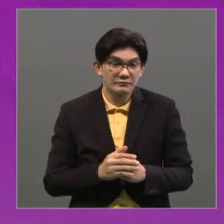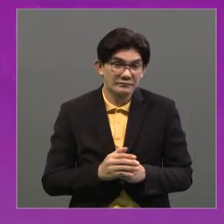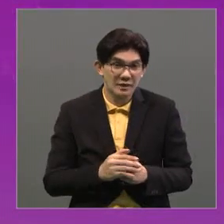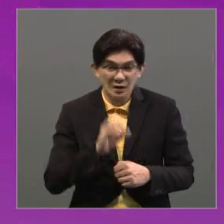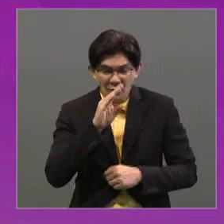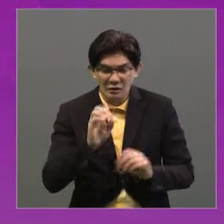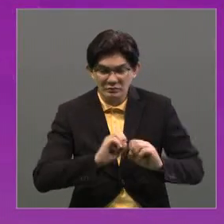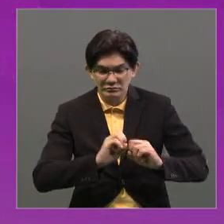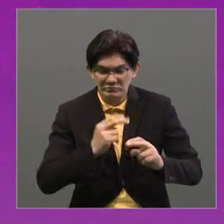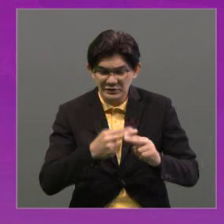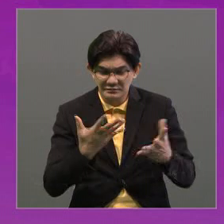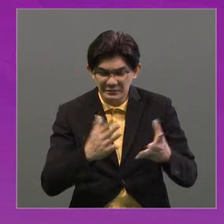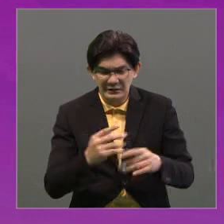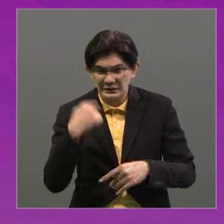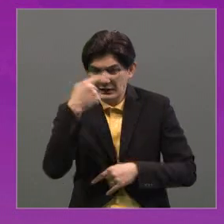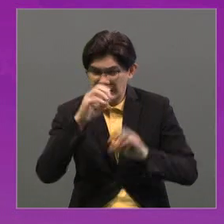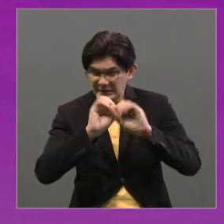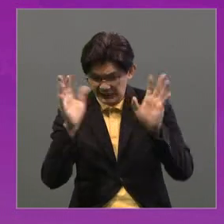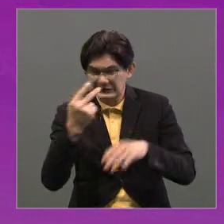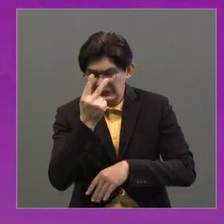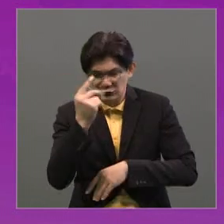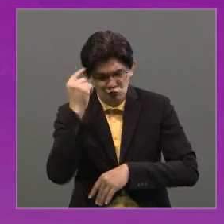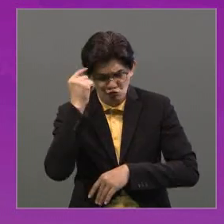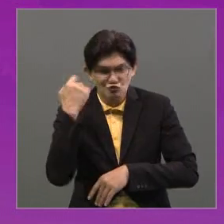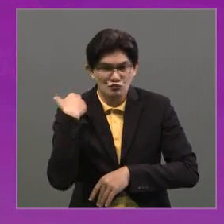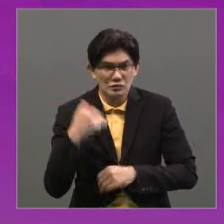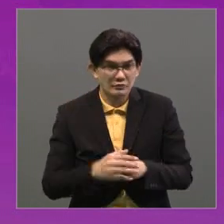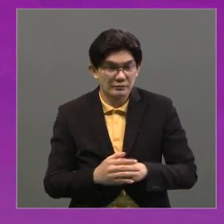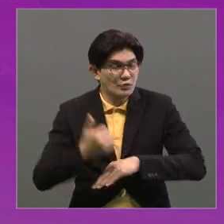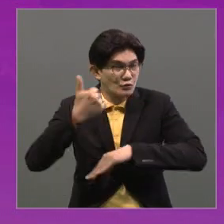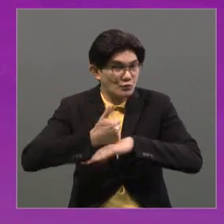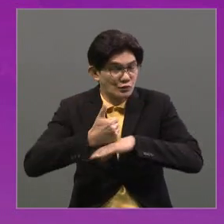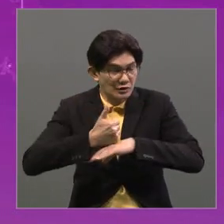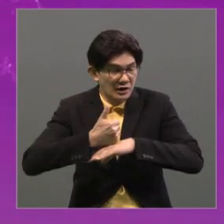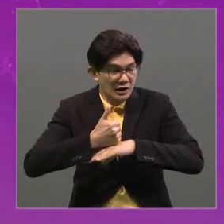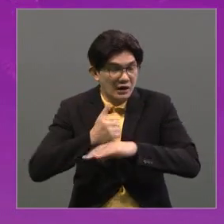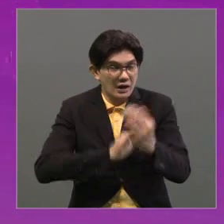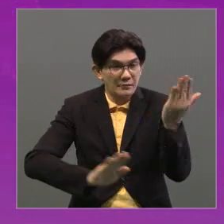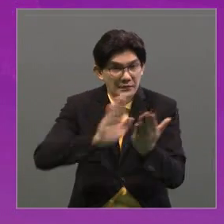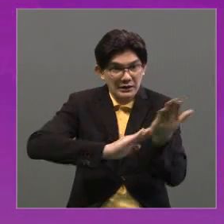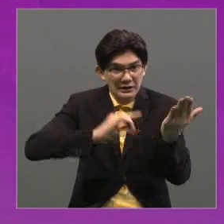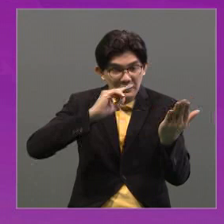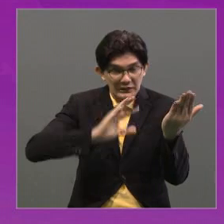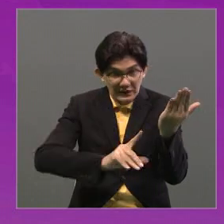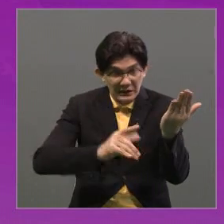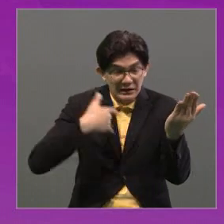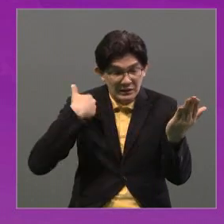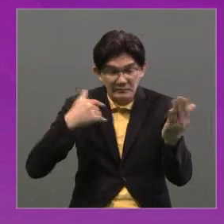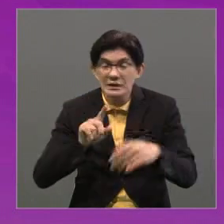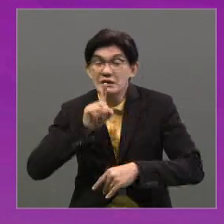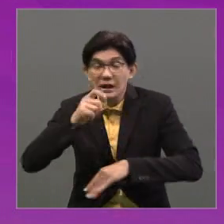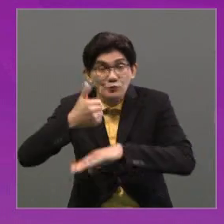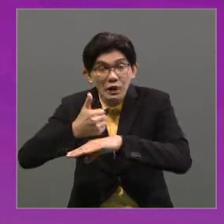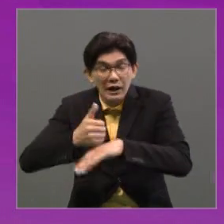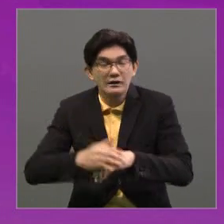ะแต่ว่าหน้าเปิดออกมาทุกคนก็เห็นอยู่แล้วว่าเป็นใครวันนี้นักข่าวไปเจอหัวหน้าพรรคก็คือคุณวราวุฒิศิลปะอาชาก็เลยถามเรื่องนี้ว่า